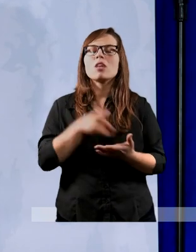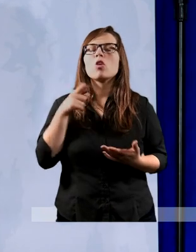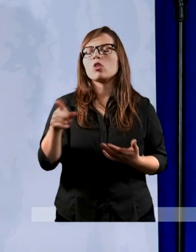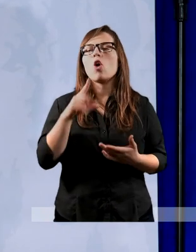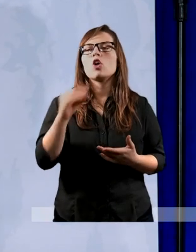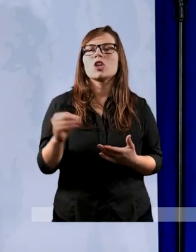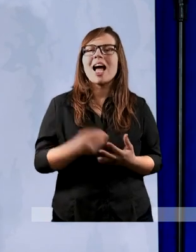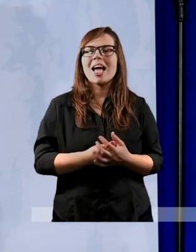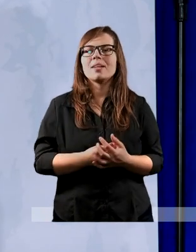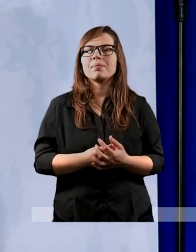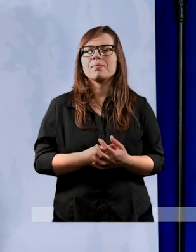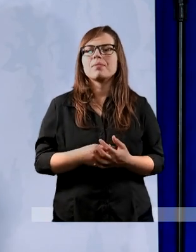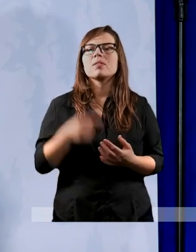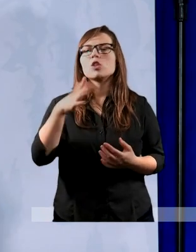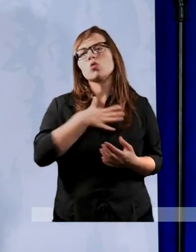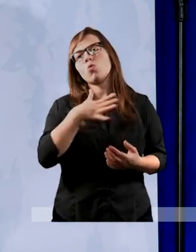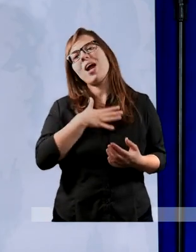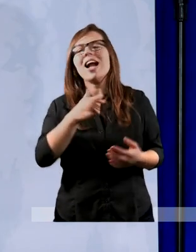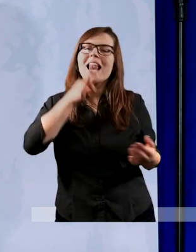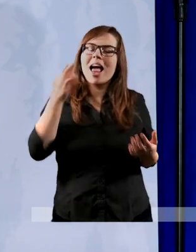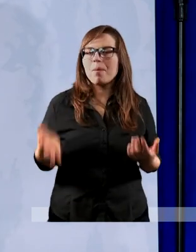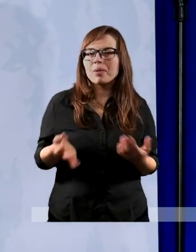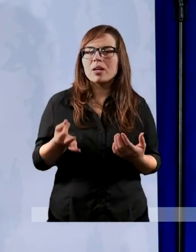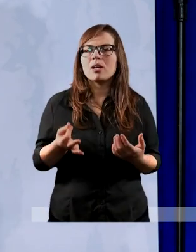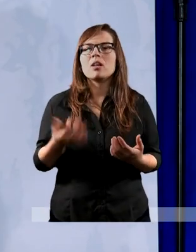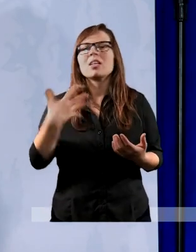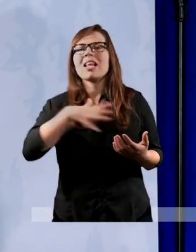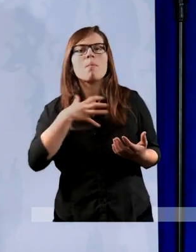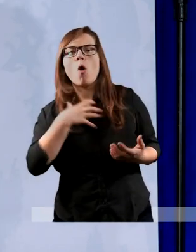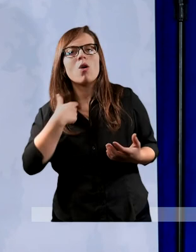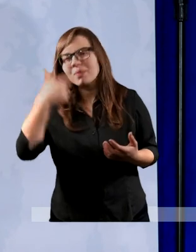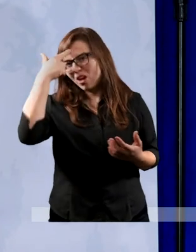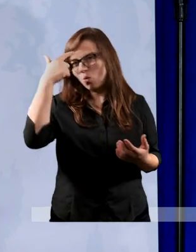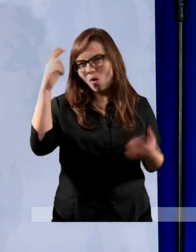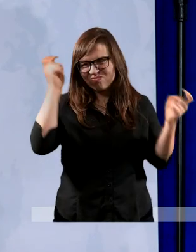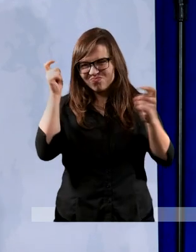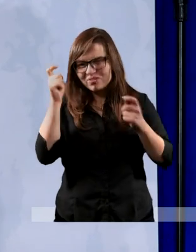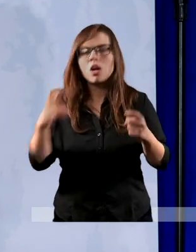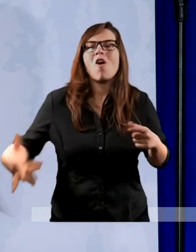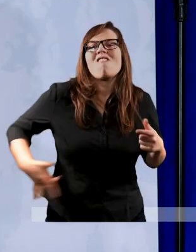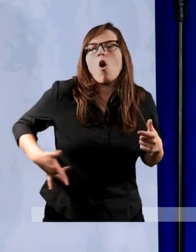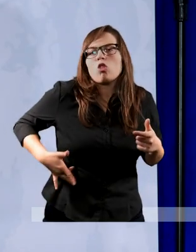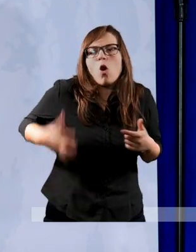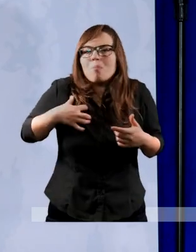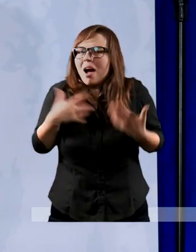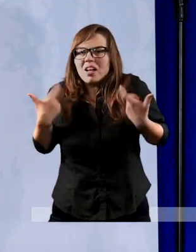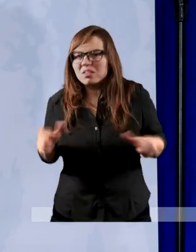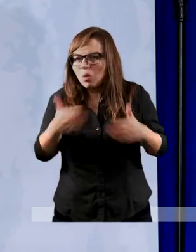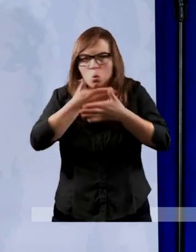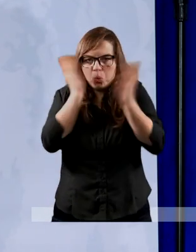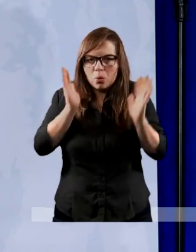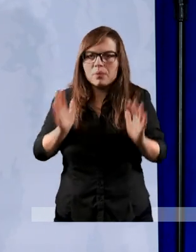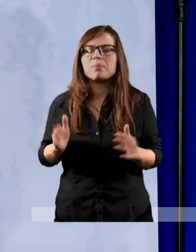że czuję się lepiej, nie boli mnie głowa, nie boli mnie wątroba,